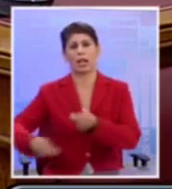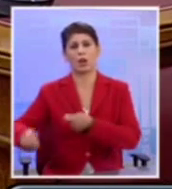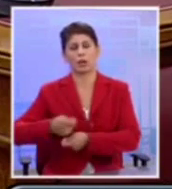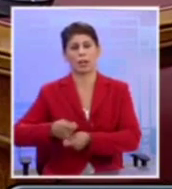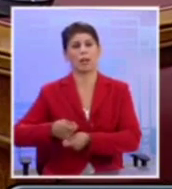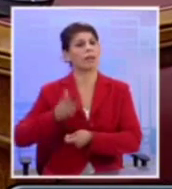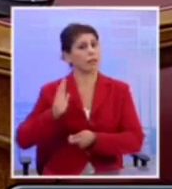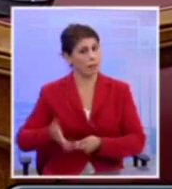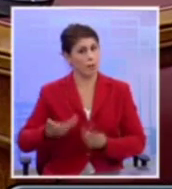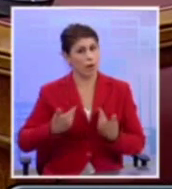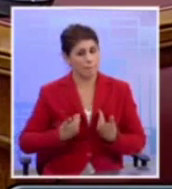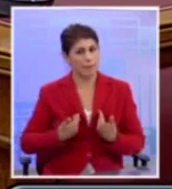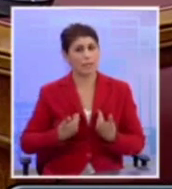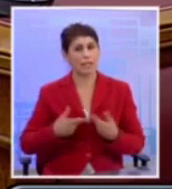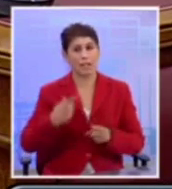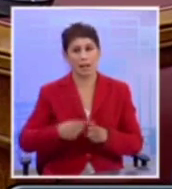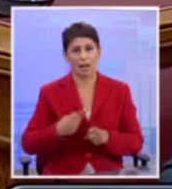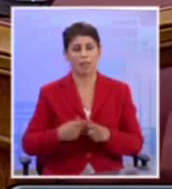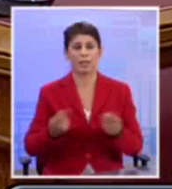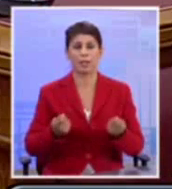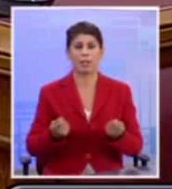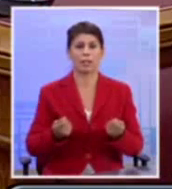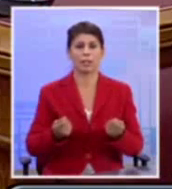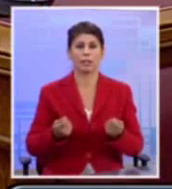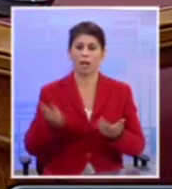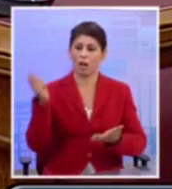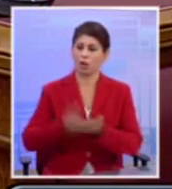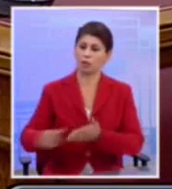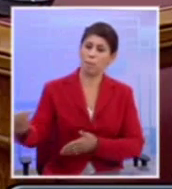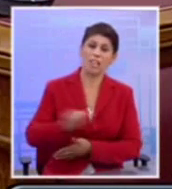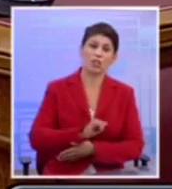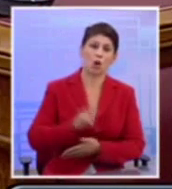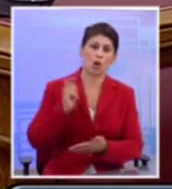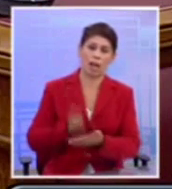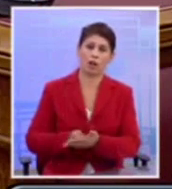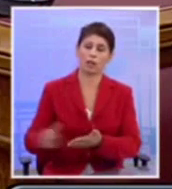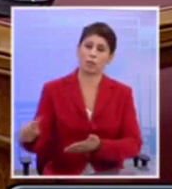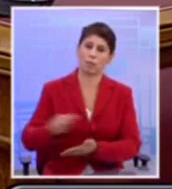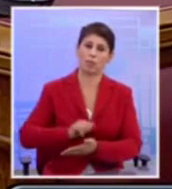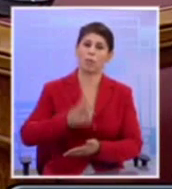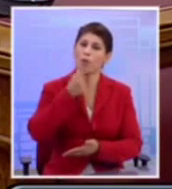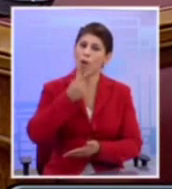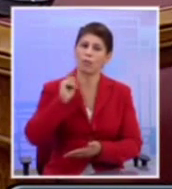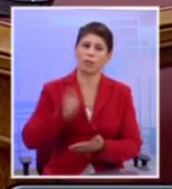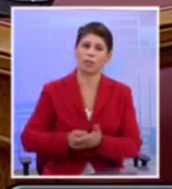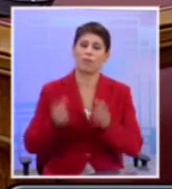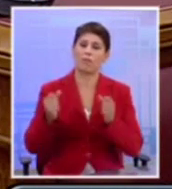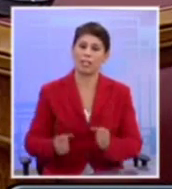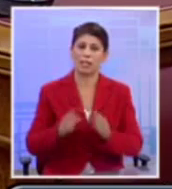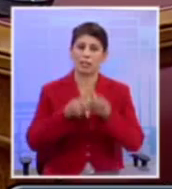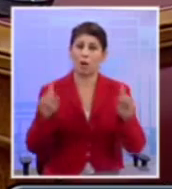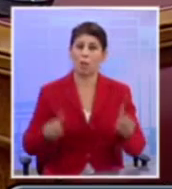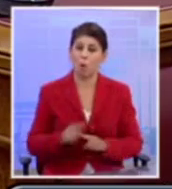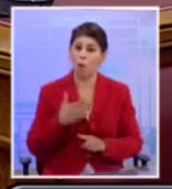θα μπορούσαμε εμείς ως Ελλάδα να κάνουμε ένα buyback, δηλαδή να αγοράζαμε ευκολότερα βασικά τα